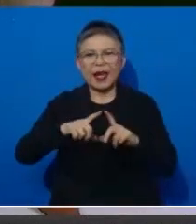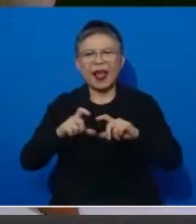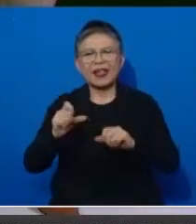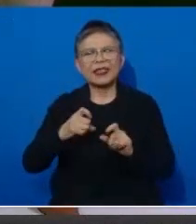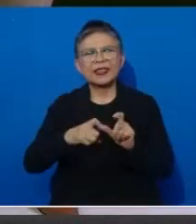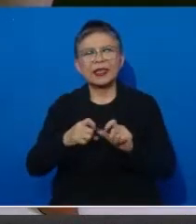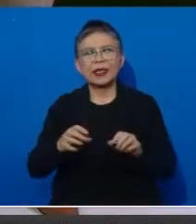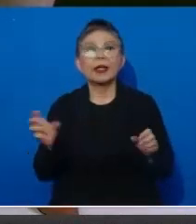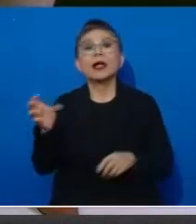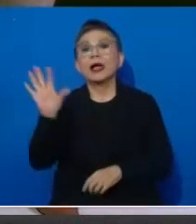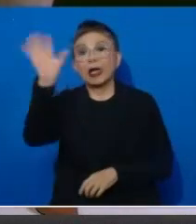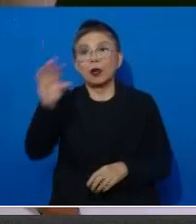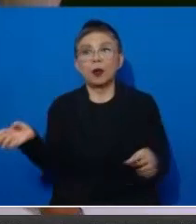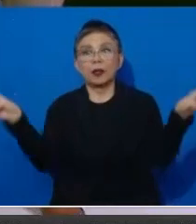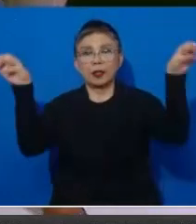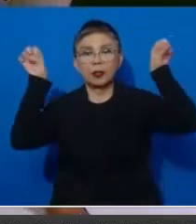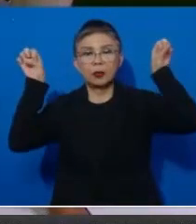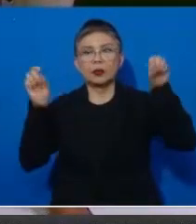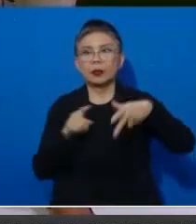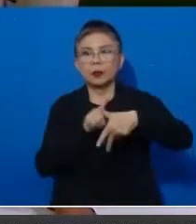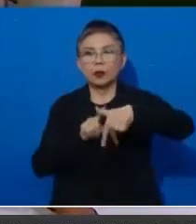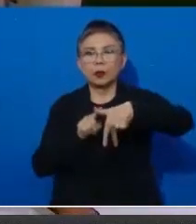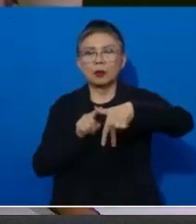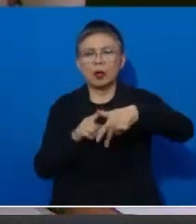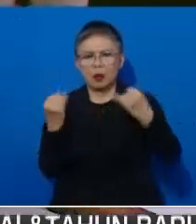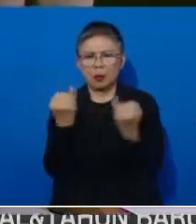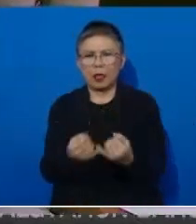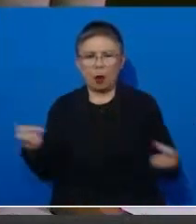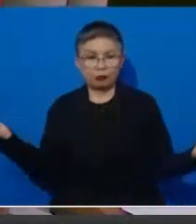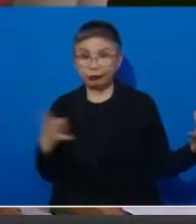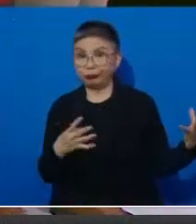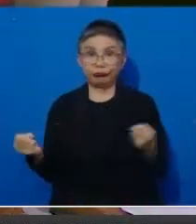Kabupaten Minahasa di Sulawesi Utara berakhir dengan kericuhan.